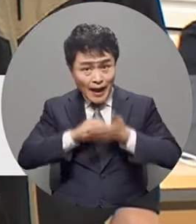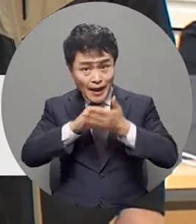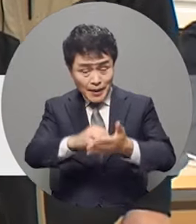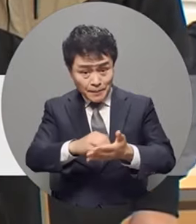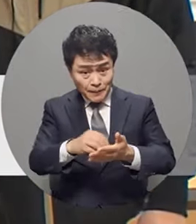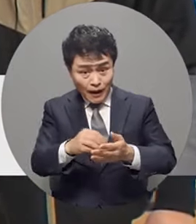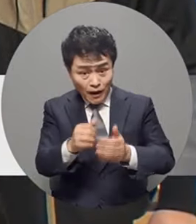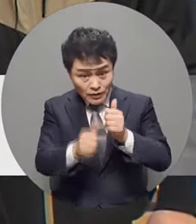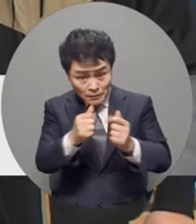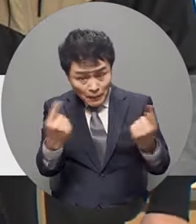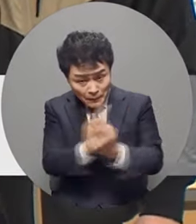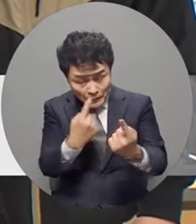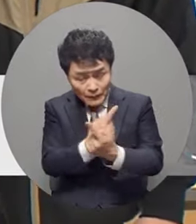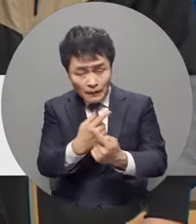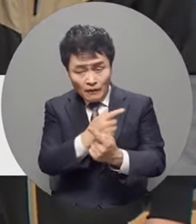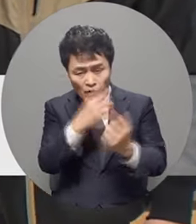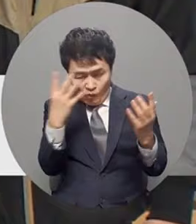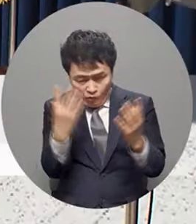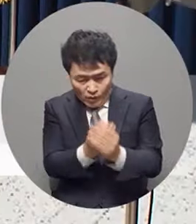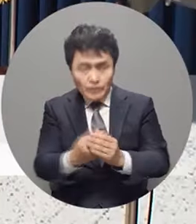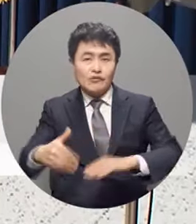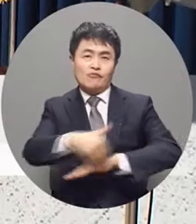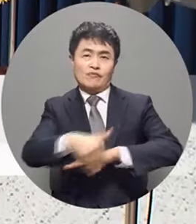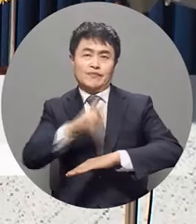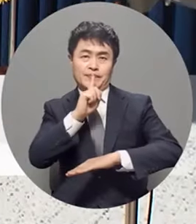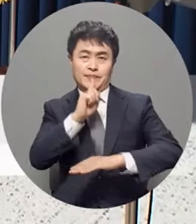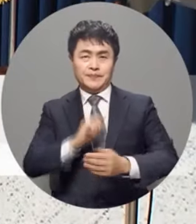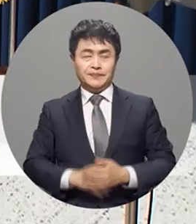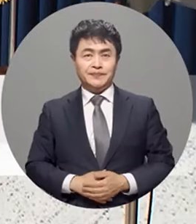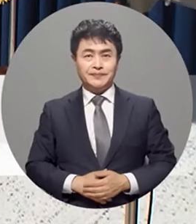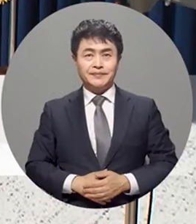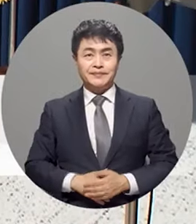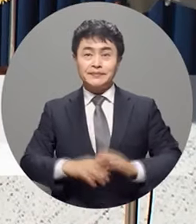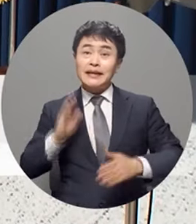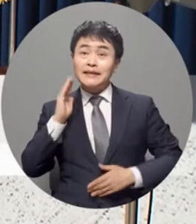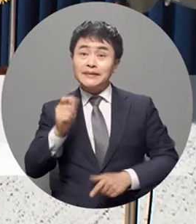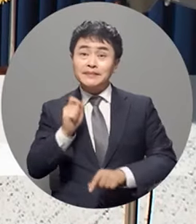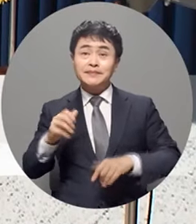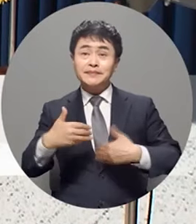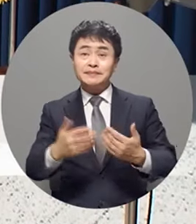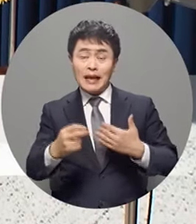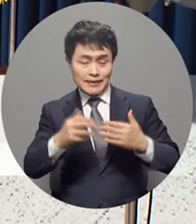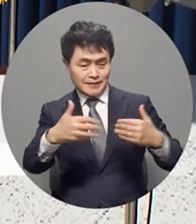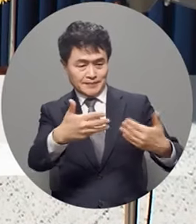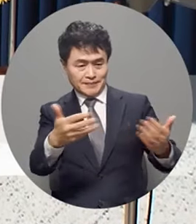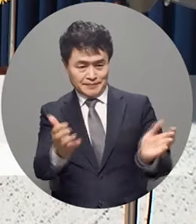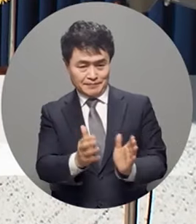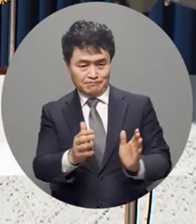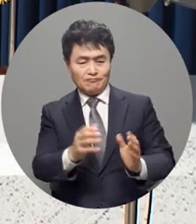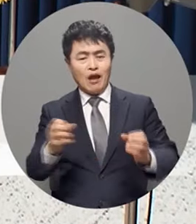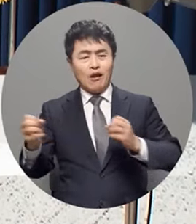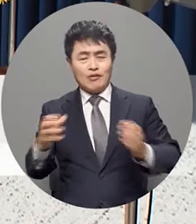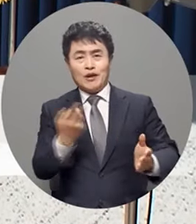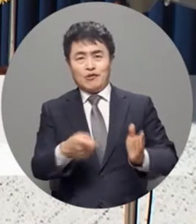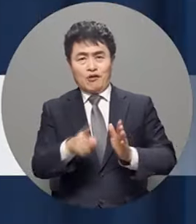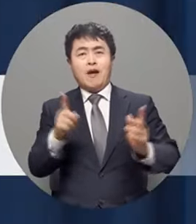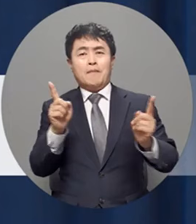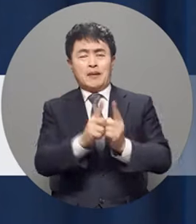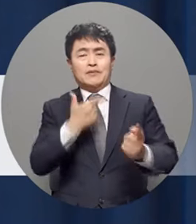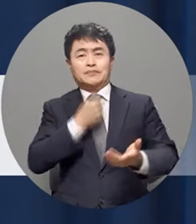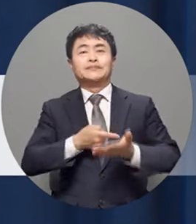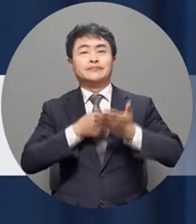절차를 신속하게 마무리지을 것이라고 말했습니다 대통령실은 의료 단체를 향해 대화를 위한 만남을